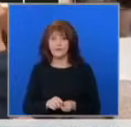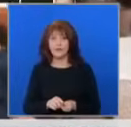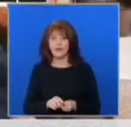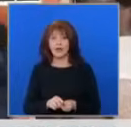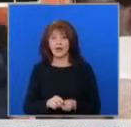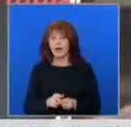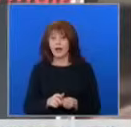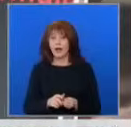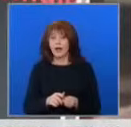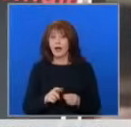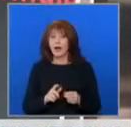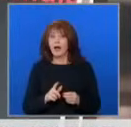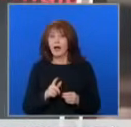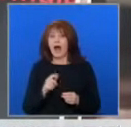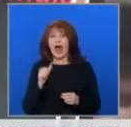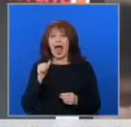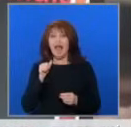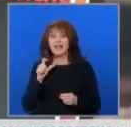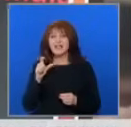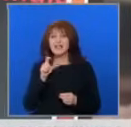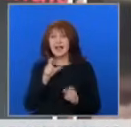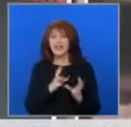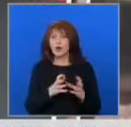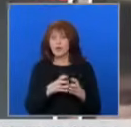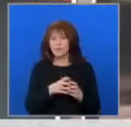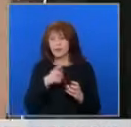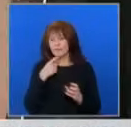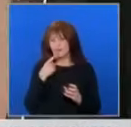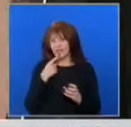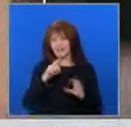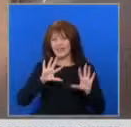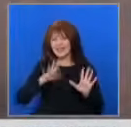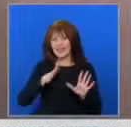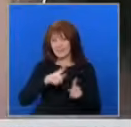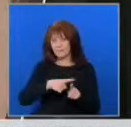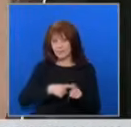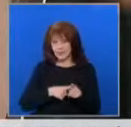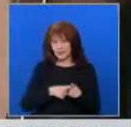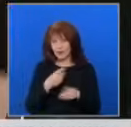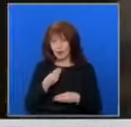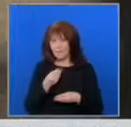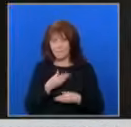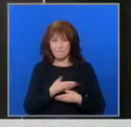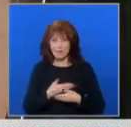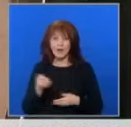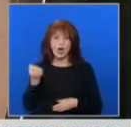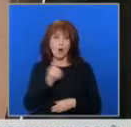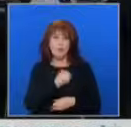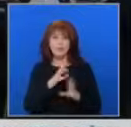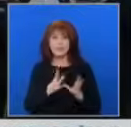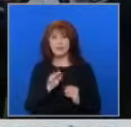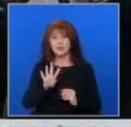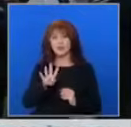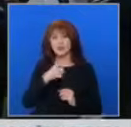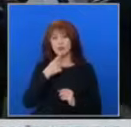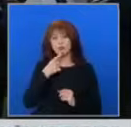Въоръженото крило на Хамас, бригадите Ал-Касам твърдят, че най-малкият заложник, 10-месечният Кфир Бибас, е убит заедно с 4-годишния му